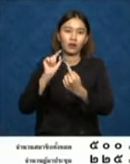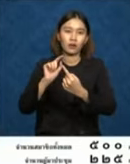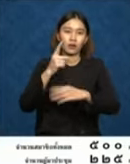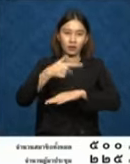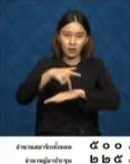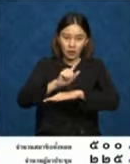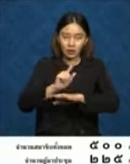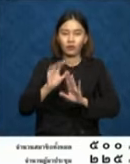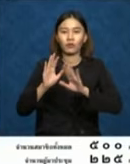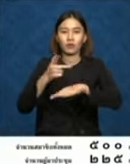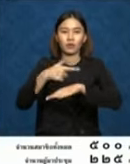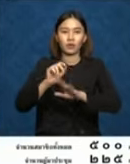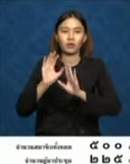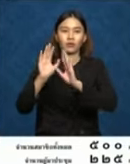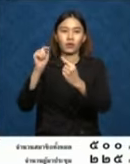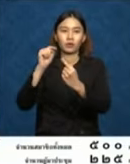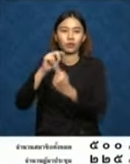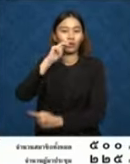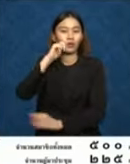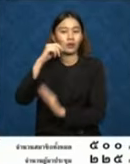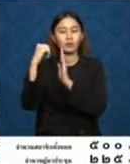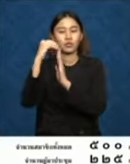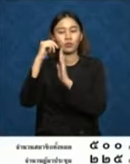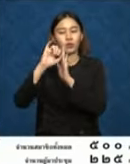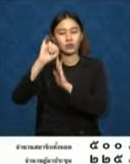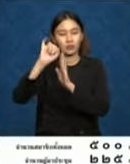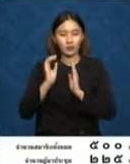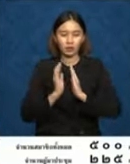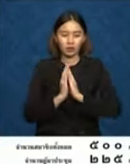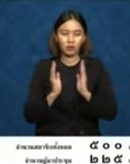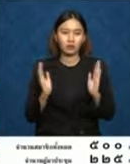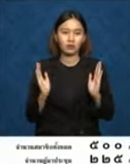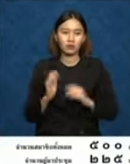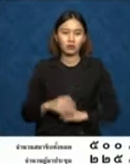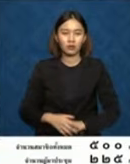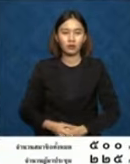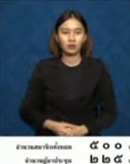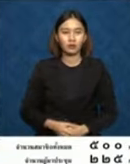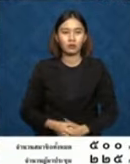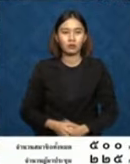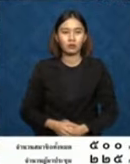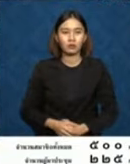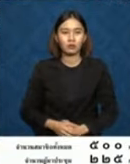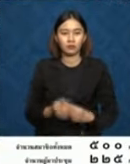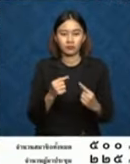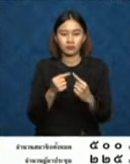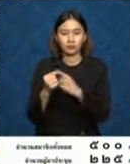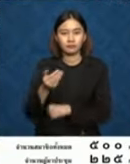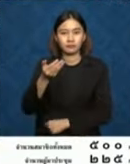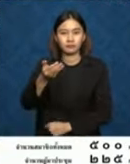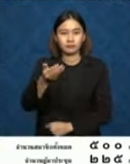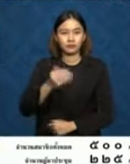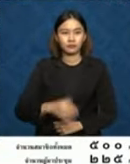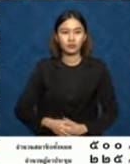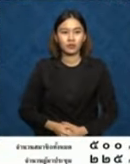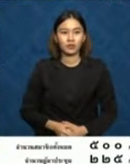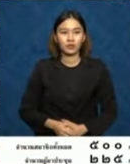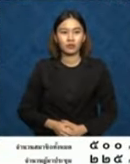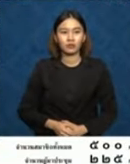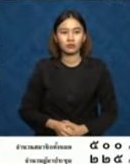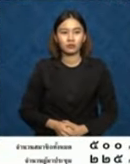ภาท่านประธานสภาผ่านไปยังการประปาส่วนภูมิภาคจังหวัดเชียงใหม่ด้วยครับขอบพระคุณครับ ขอบคุณครับเชิญท่านถนอมพงษ์เหล็กภั